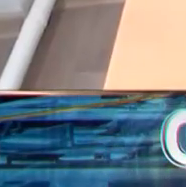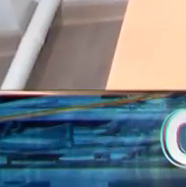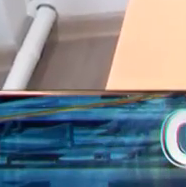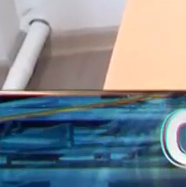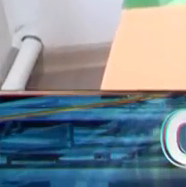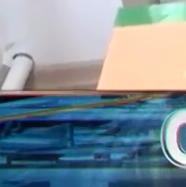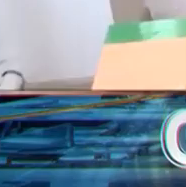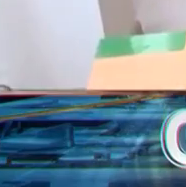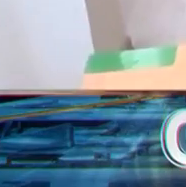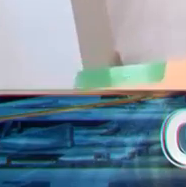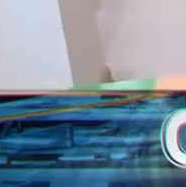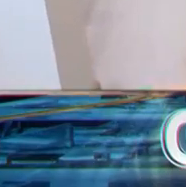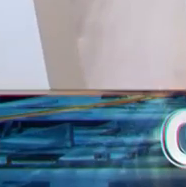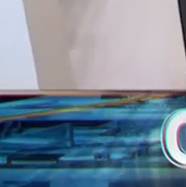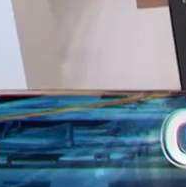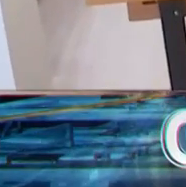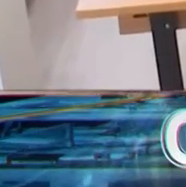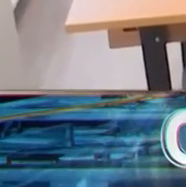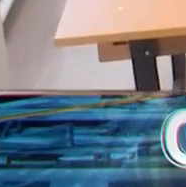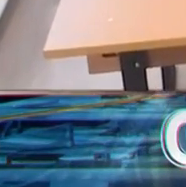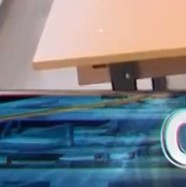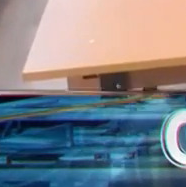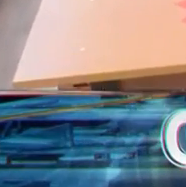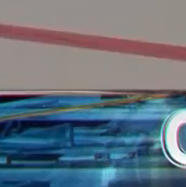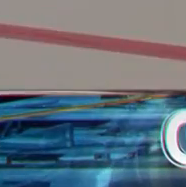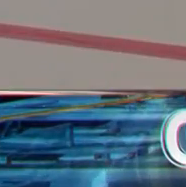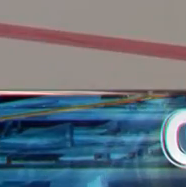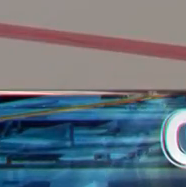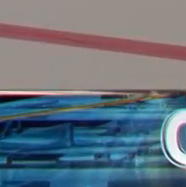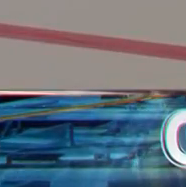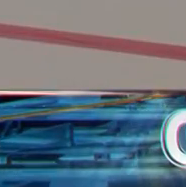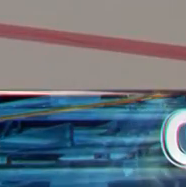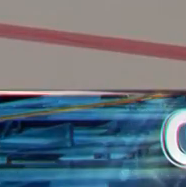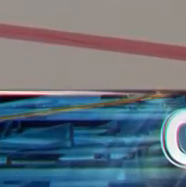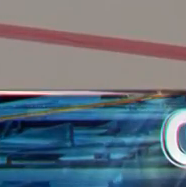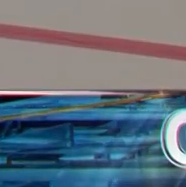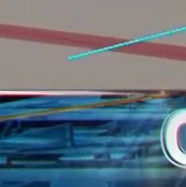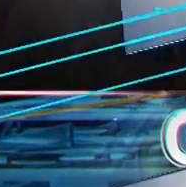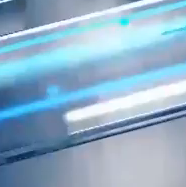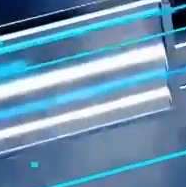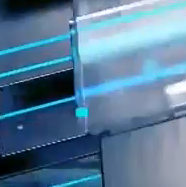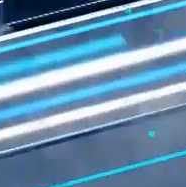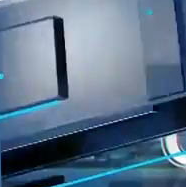Перемен. Мы ждем перемен. К офлайн-урокам возвращаются школьники старших классов.